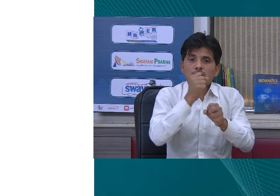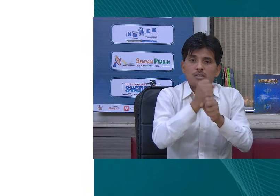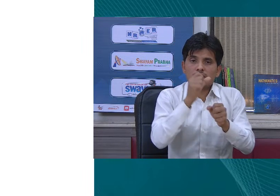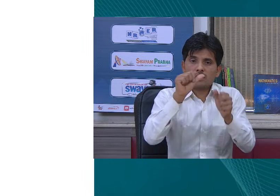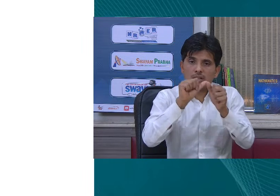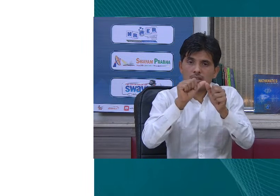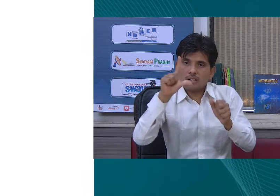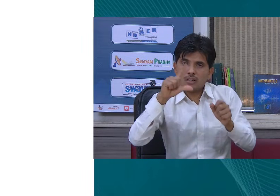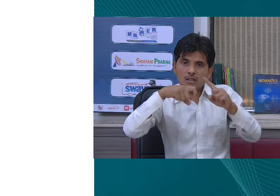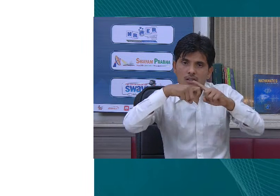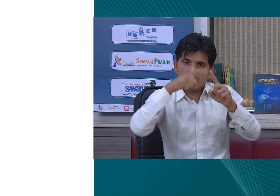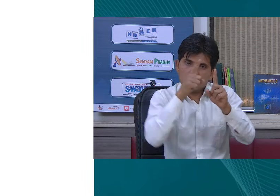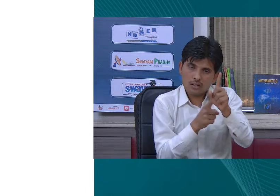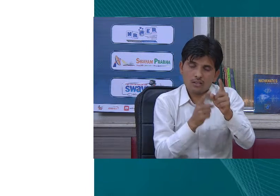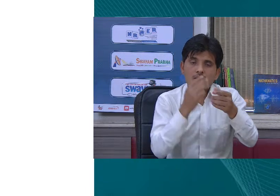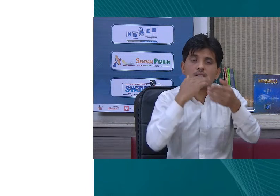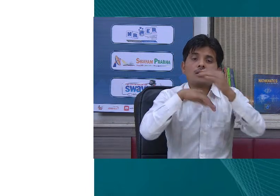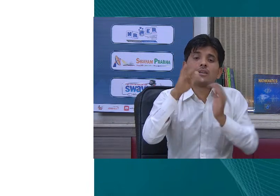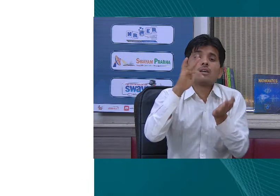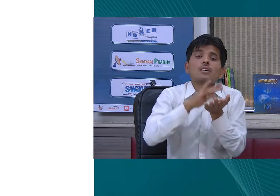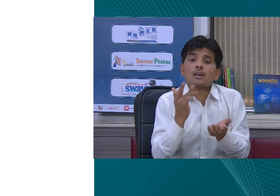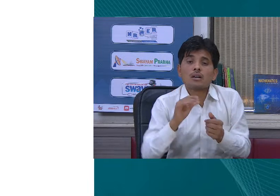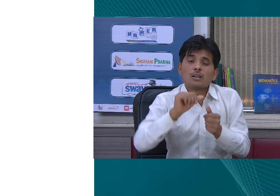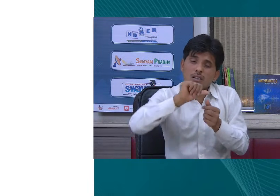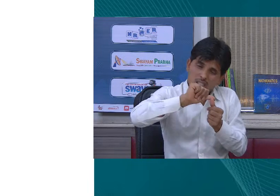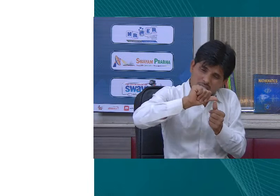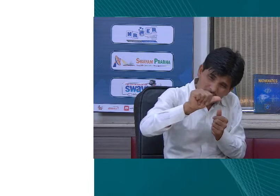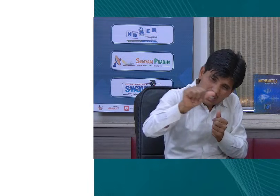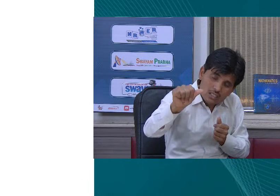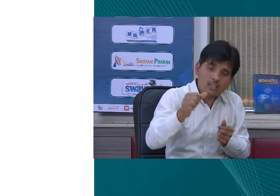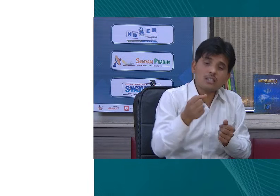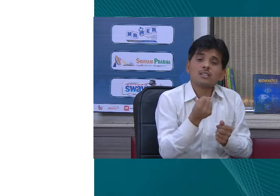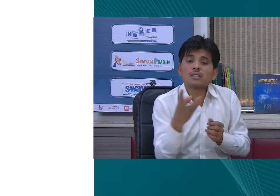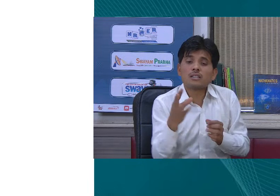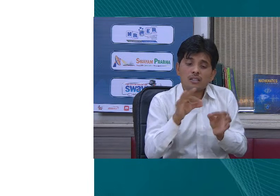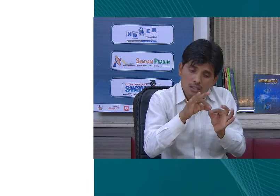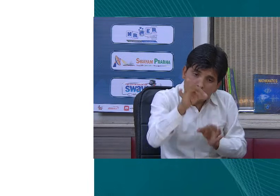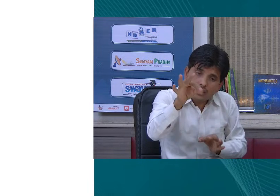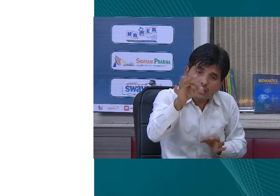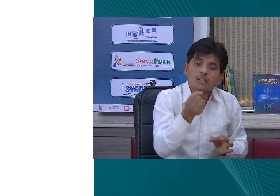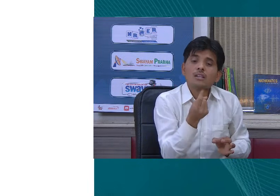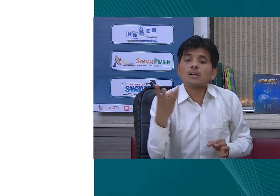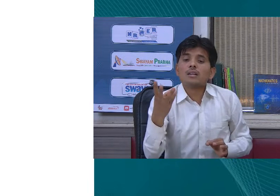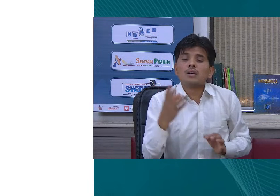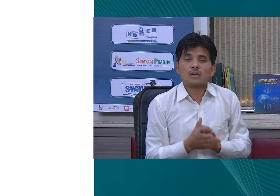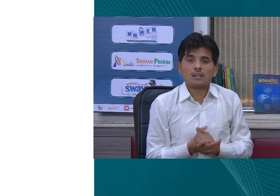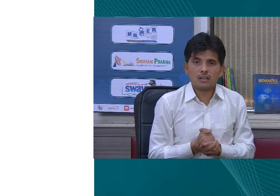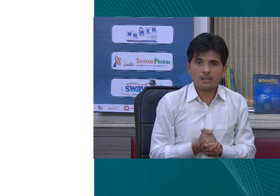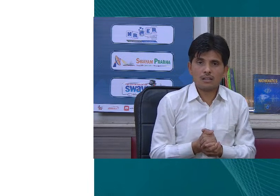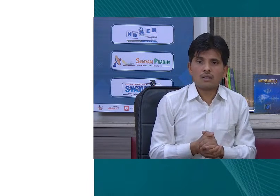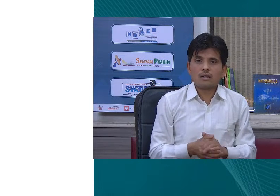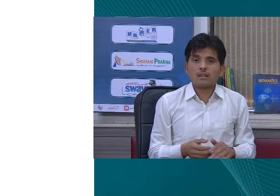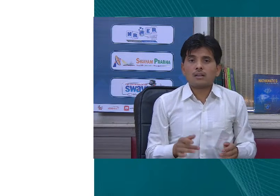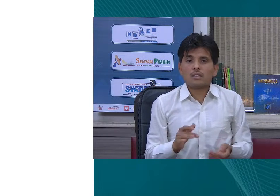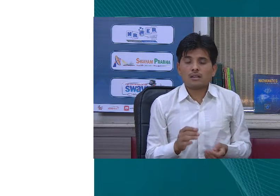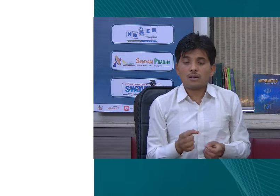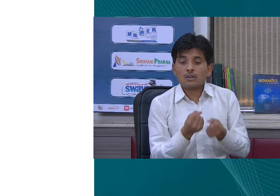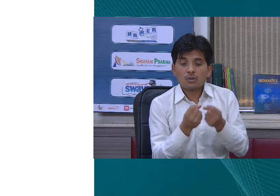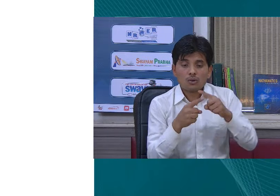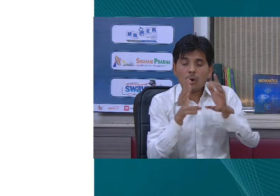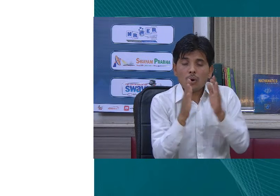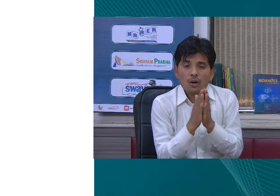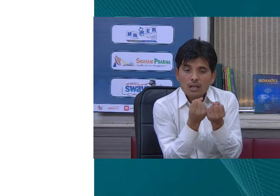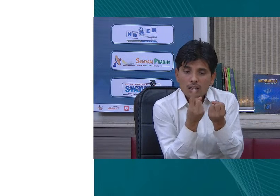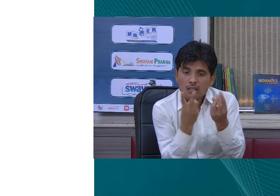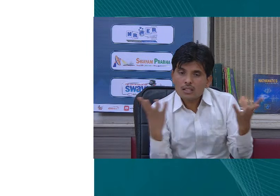गैलेक्सीज कहाँ होते हैं, कितनी दूरी में होते हैं, उनके प्रॉपर्टीज क्या है। सो इट्स सिमरन मैम, इट्स वेरी इंटरेस्टिंग